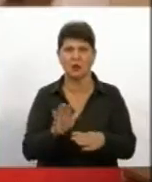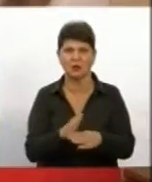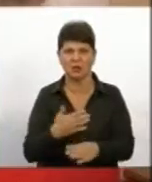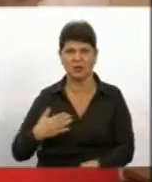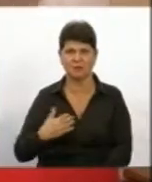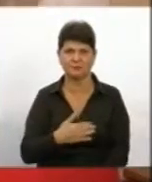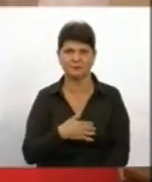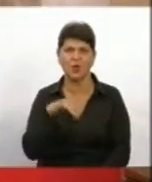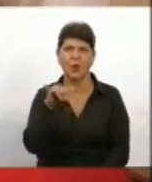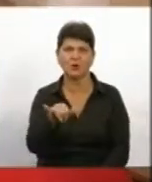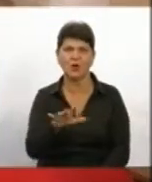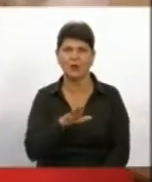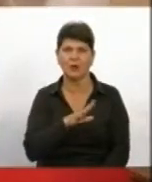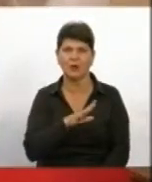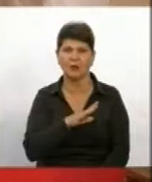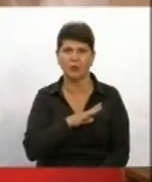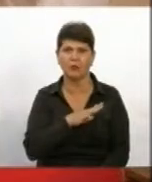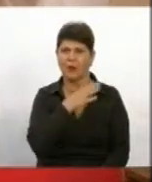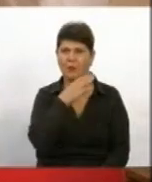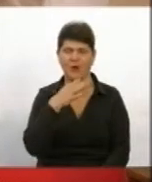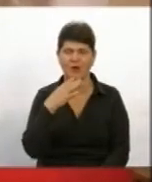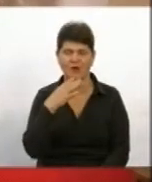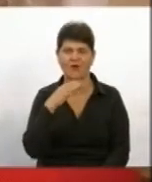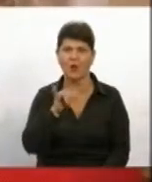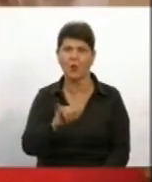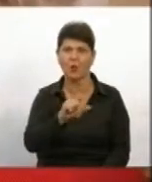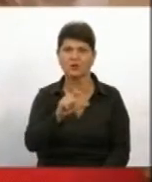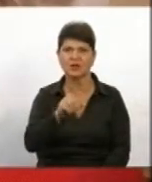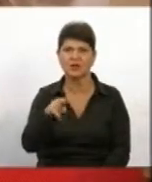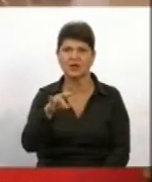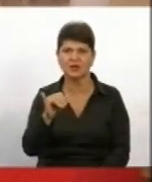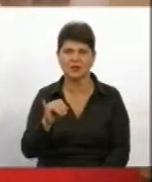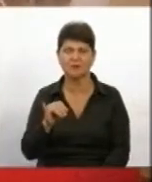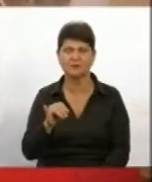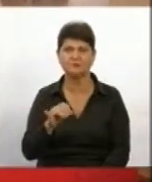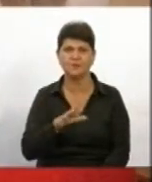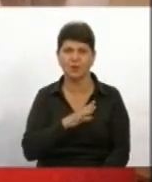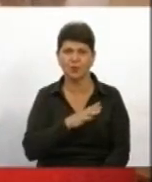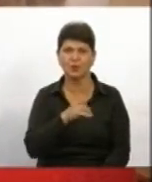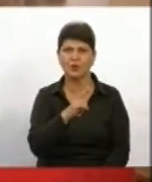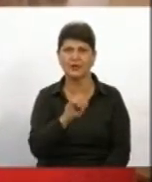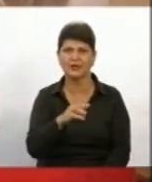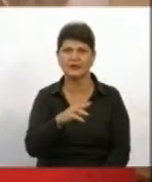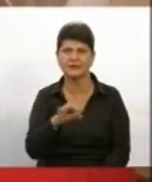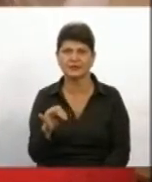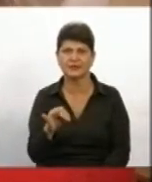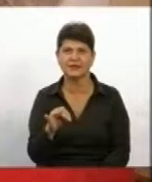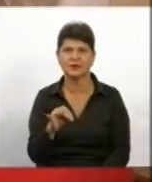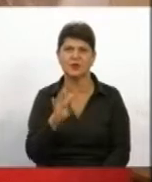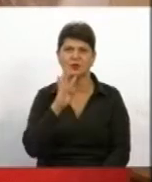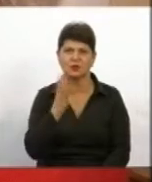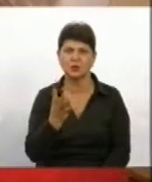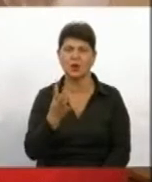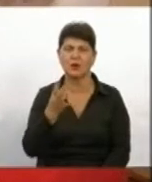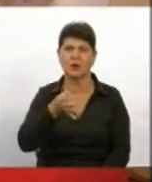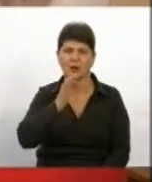мене багато кістів було на ультразвуковому дослідженні виявили. Лікувалася, мабуть, 4 роки. Таблетки пила, каплі.